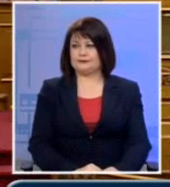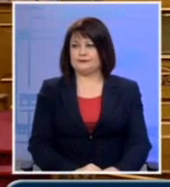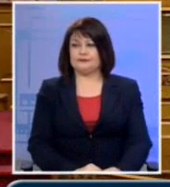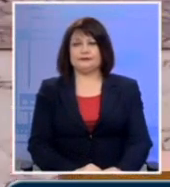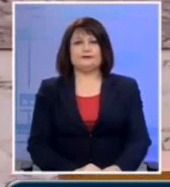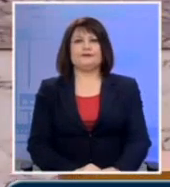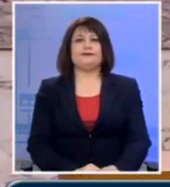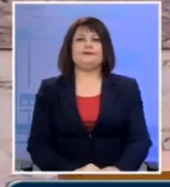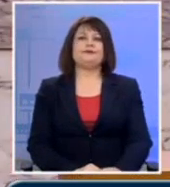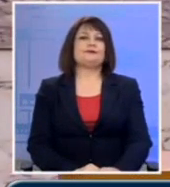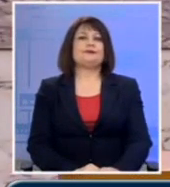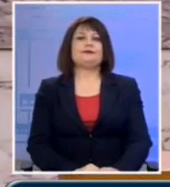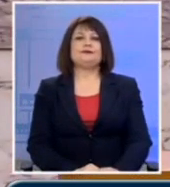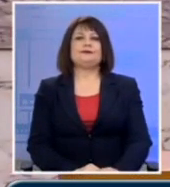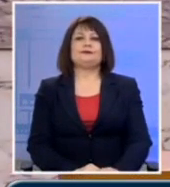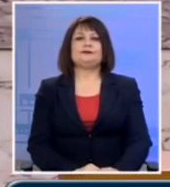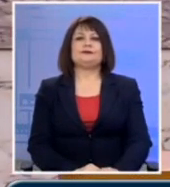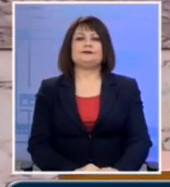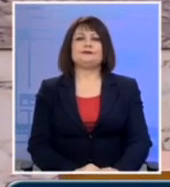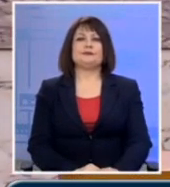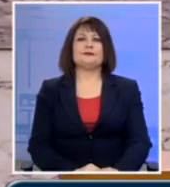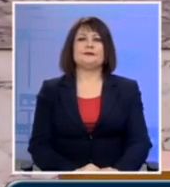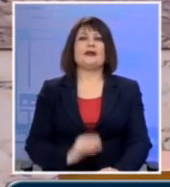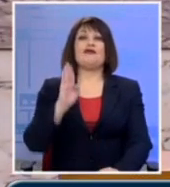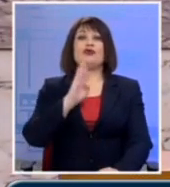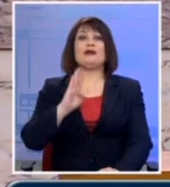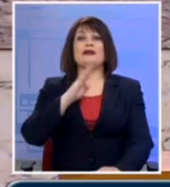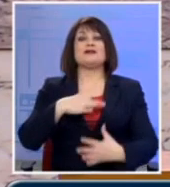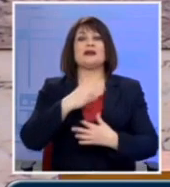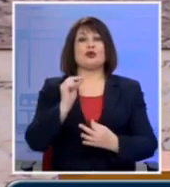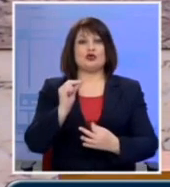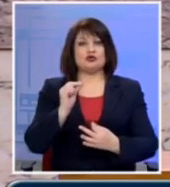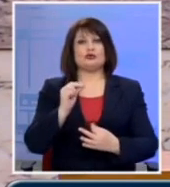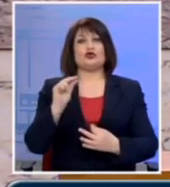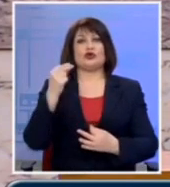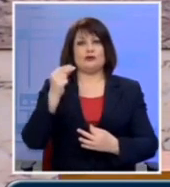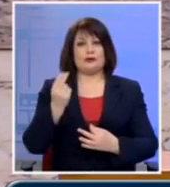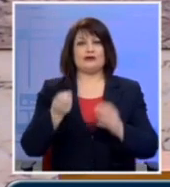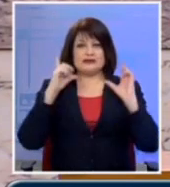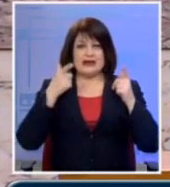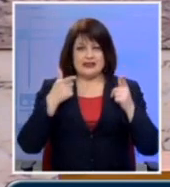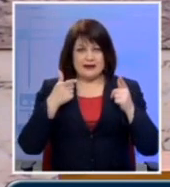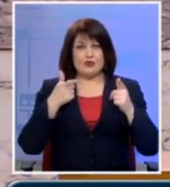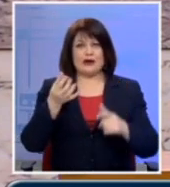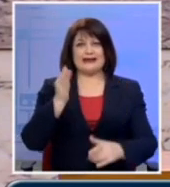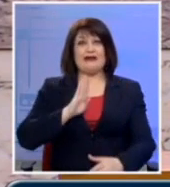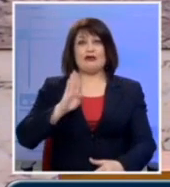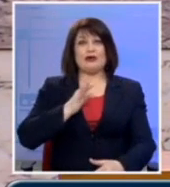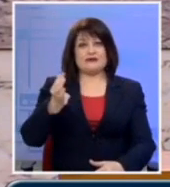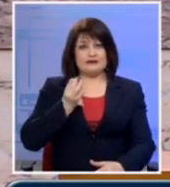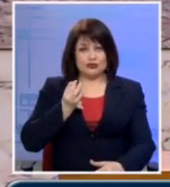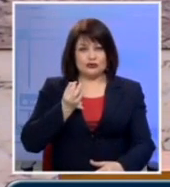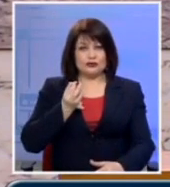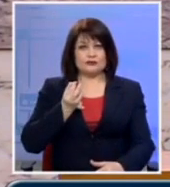Κυρία Βούλτεψη, ήταν ανάρμοστο το σχόλιο σας και ζητώ τη συνένεσή σας για να διαγραφεί από